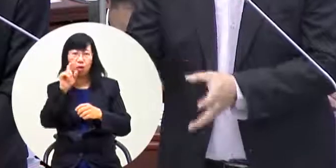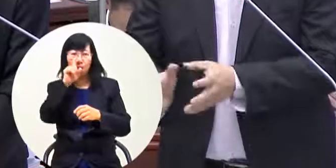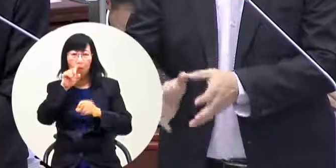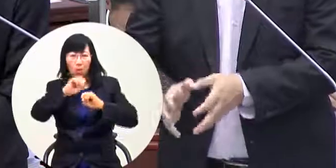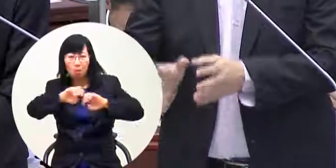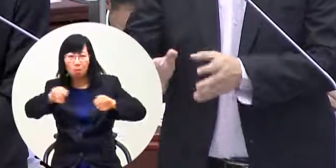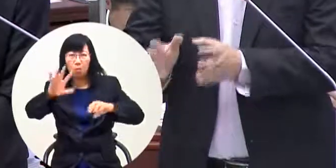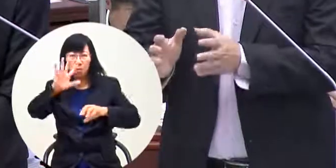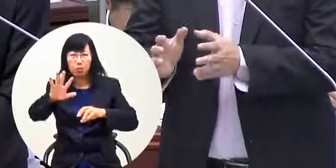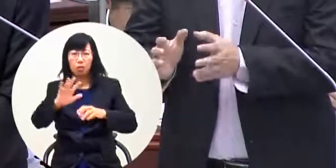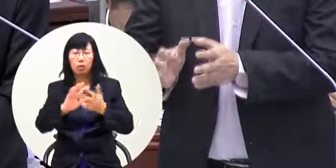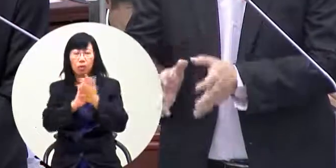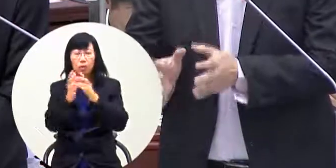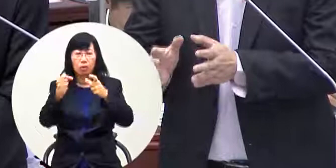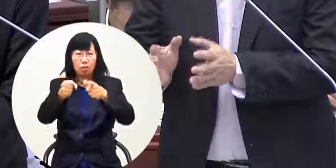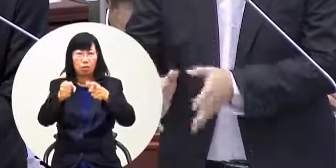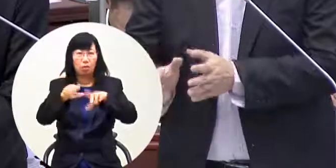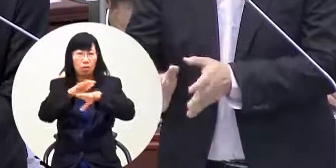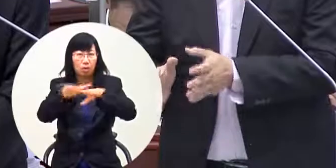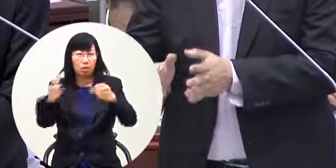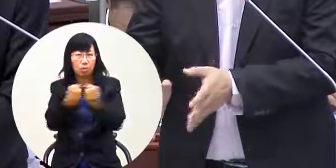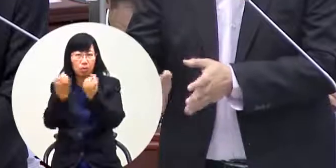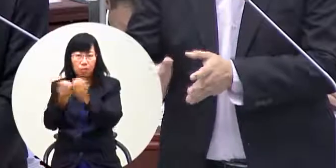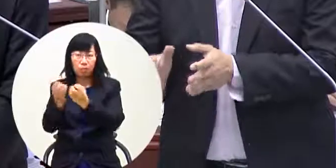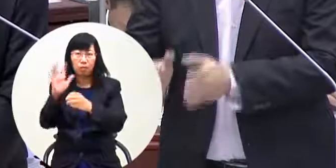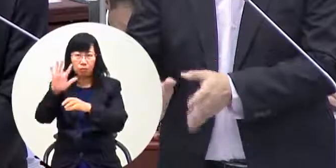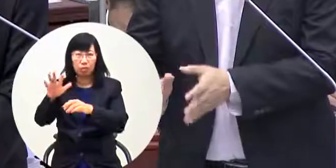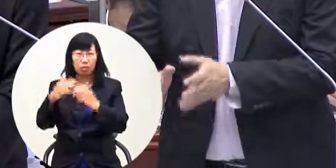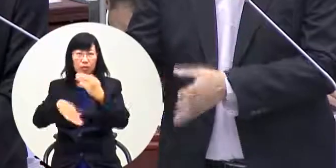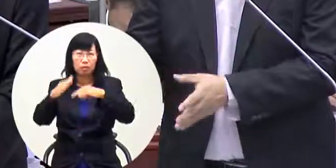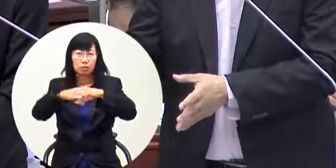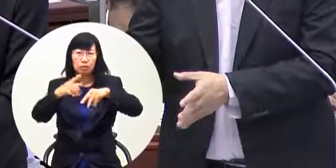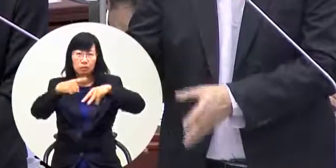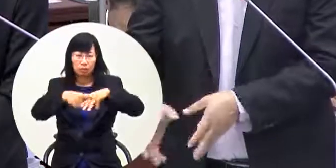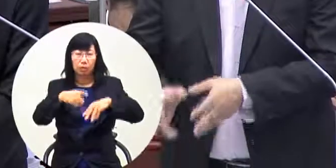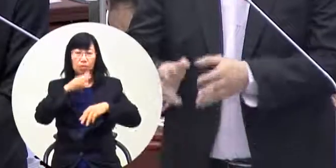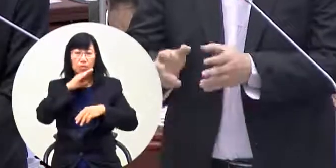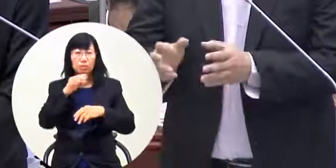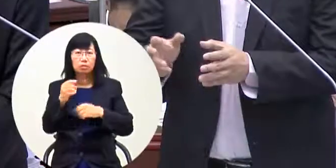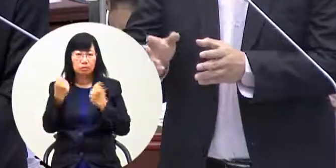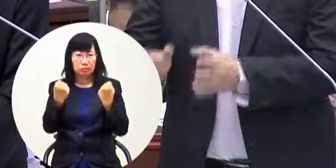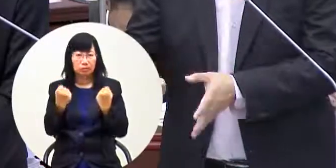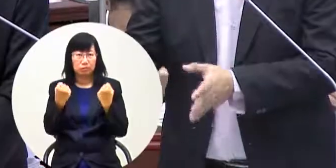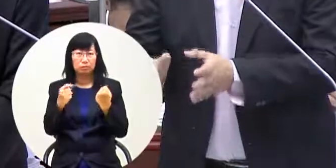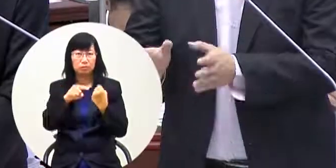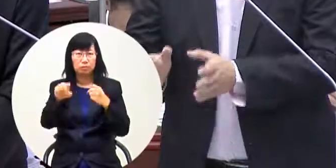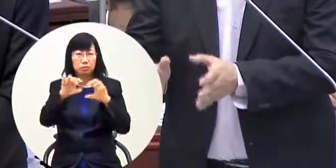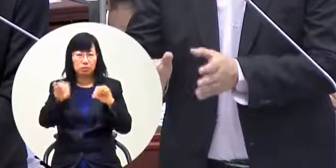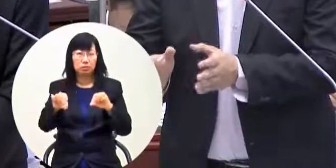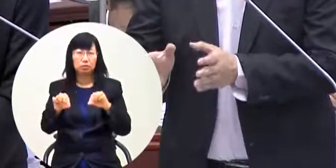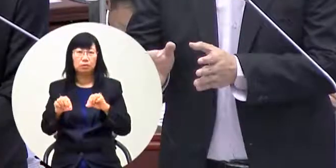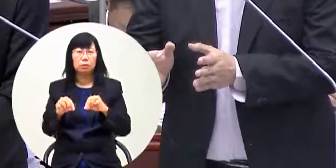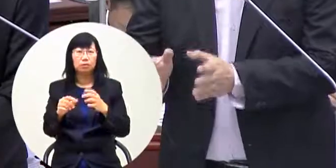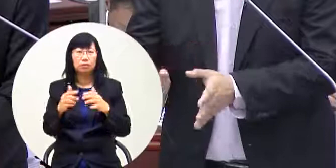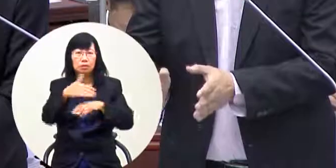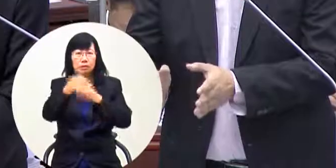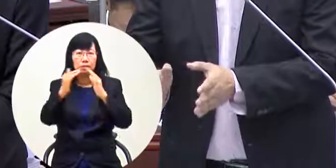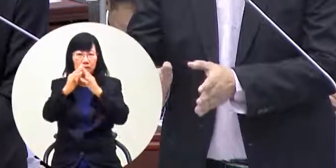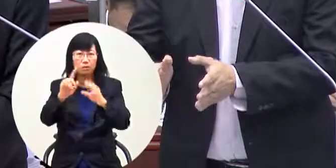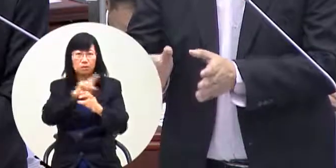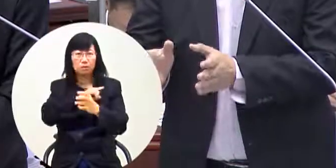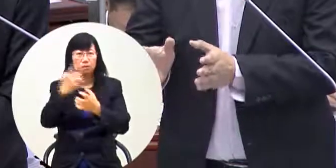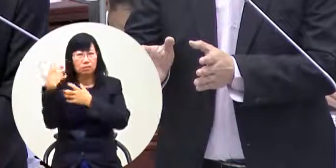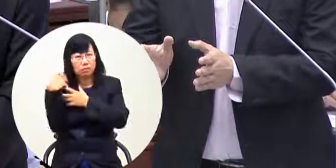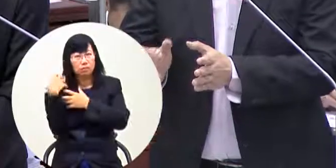这些外部的成本都必须由工厂生产的在地的县市来承担。那我们不但在盈利事业销售